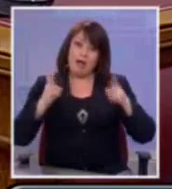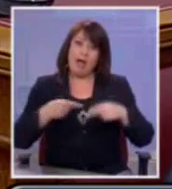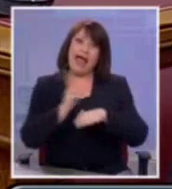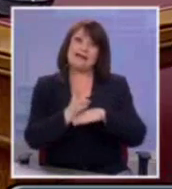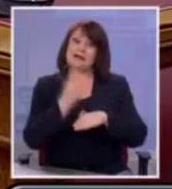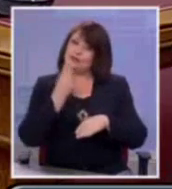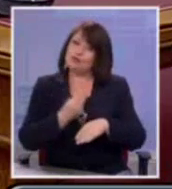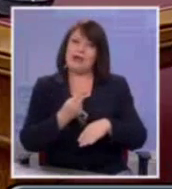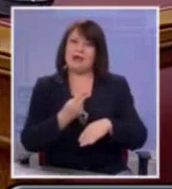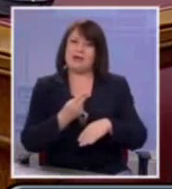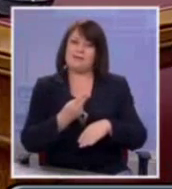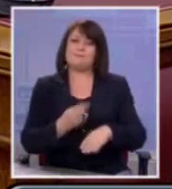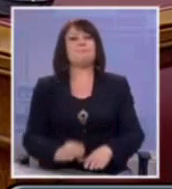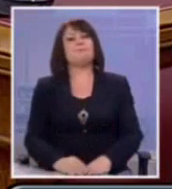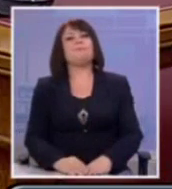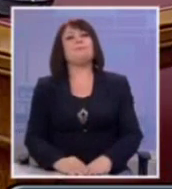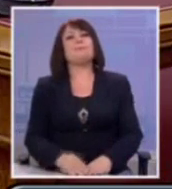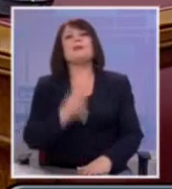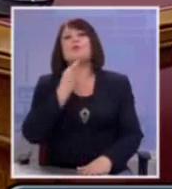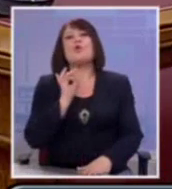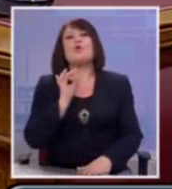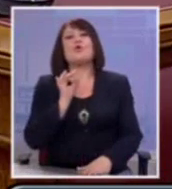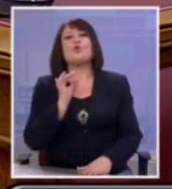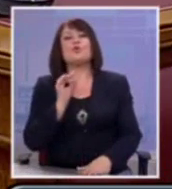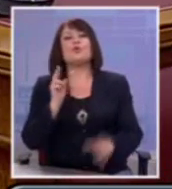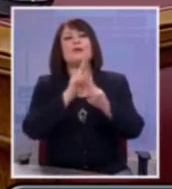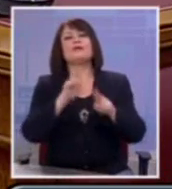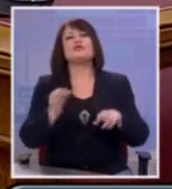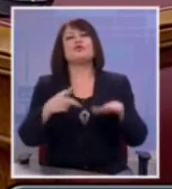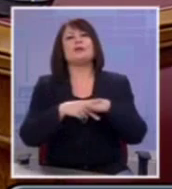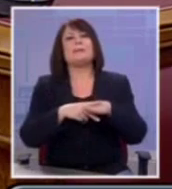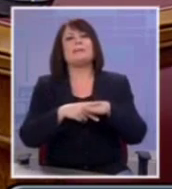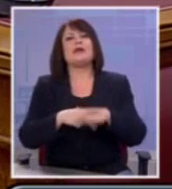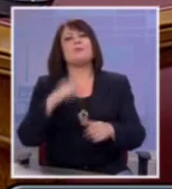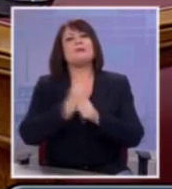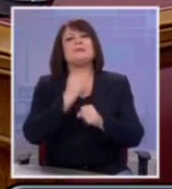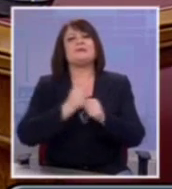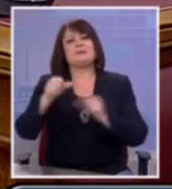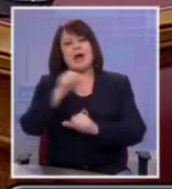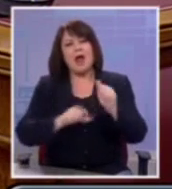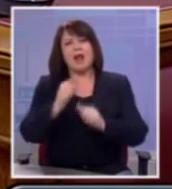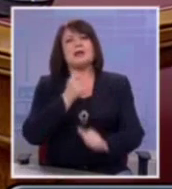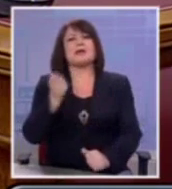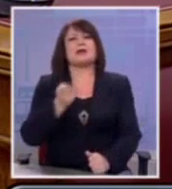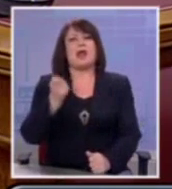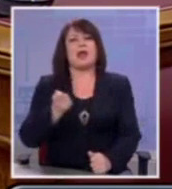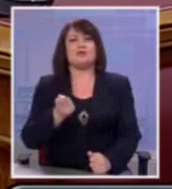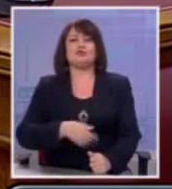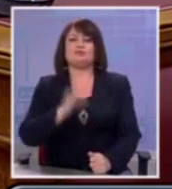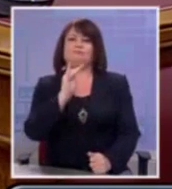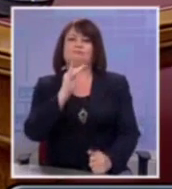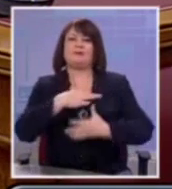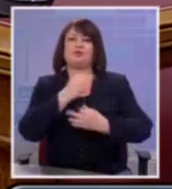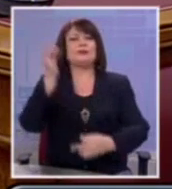αυτό, διότι το Ταμείο επέμενε να γίνει αναδιάρθρωση του χρέους και κάλεσαν Γάλλους